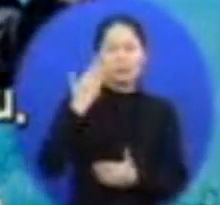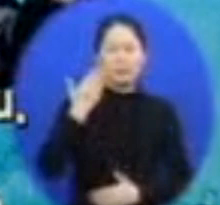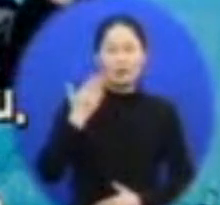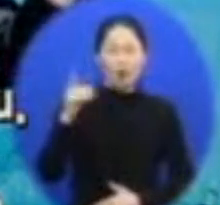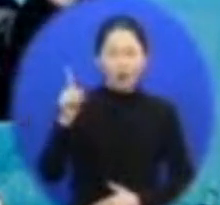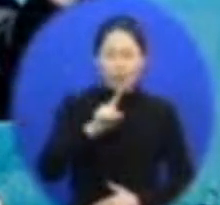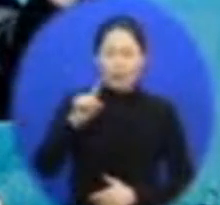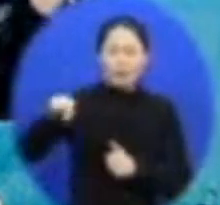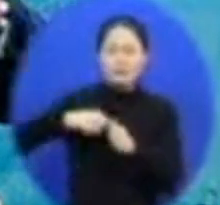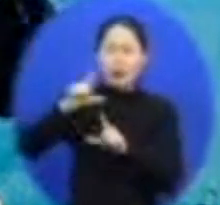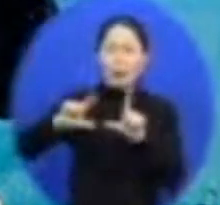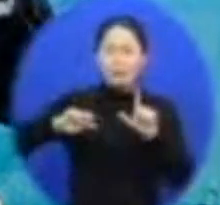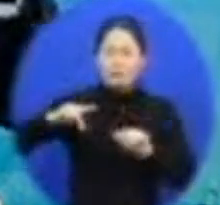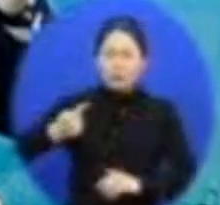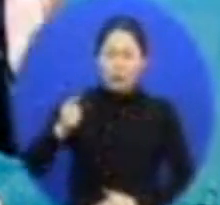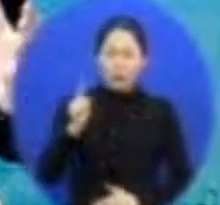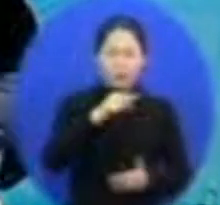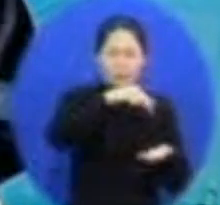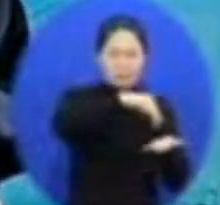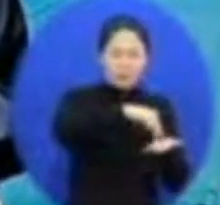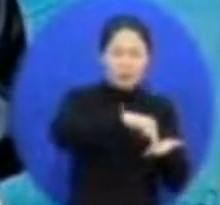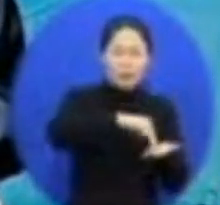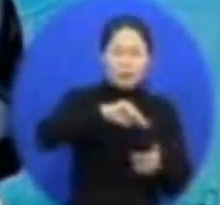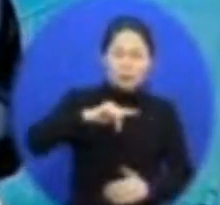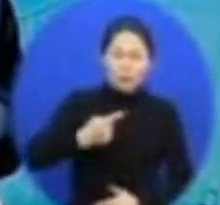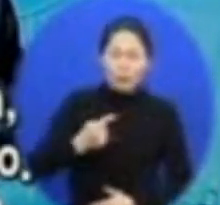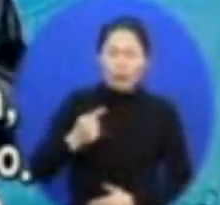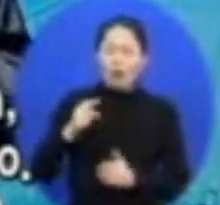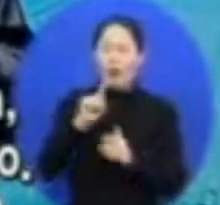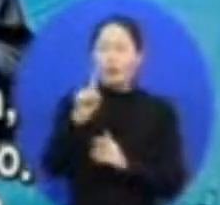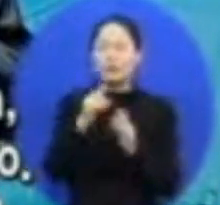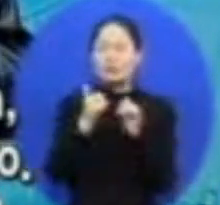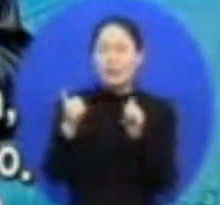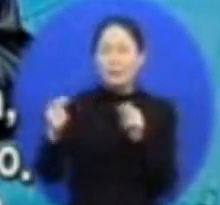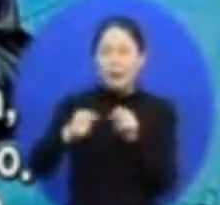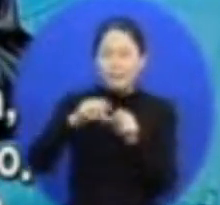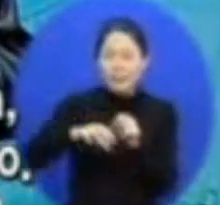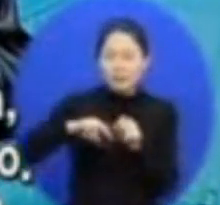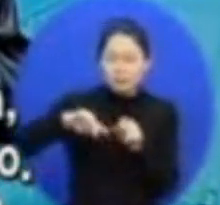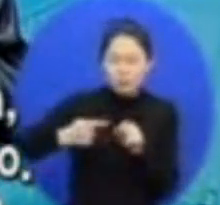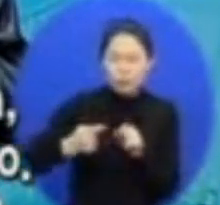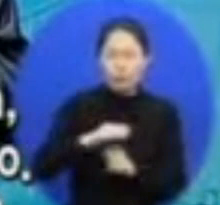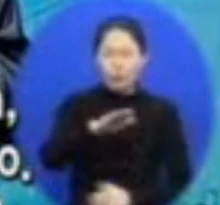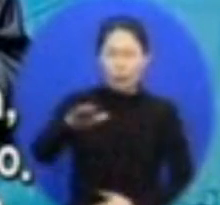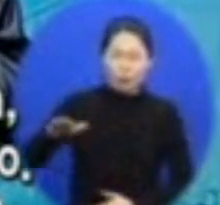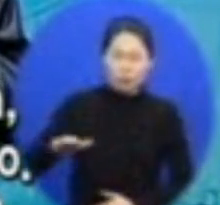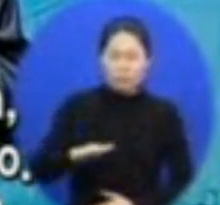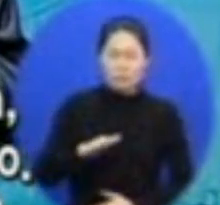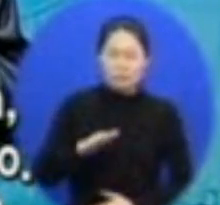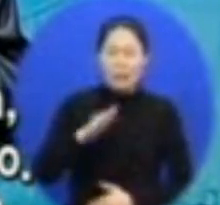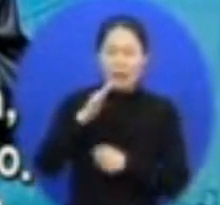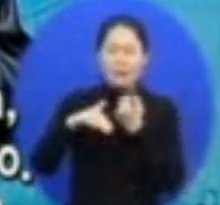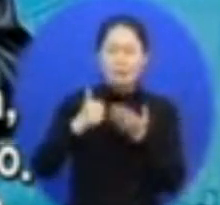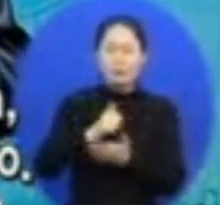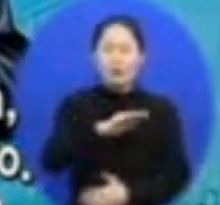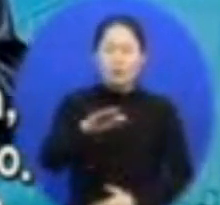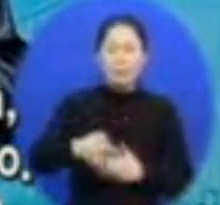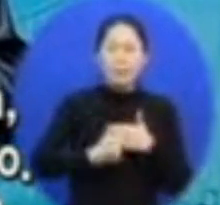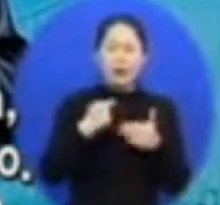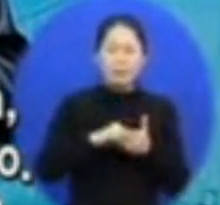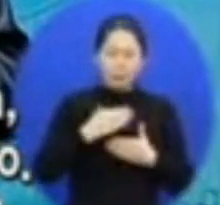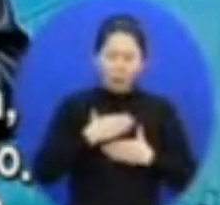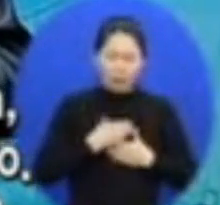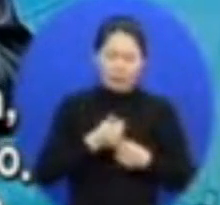처지에서도 어떤 환경과 사람 앞에서도 하나님이 여러분의 마음을 평안하게 찧기 세요 그